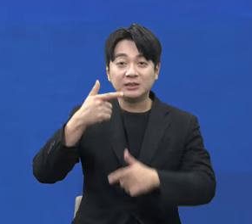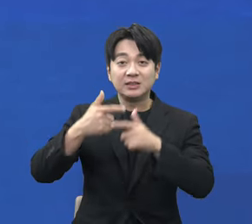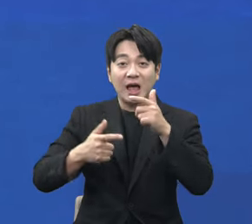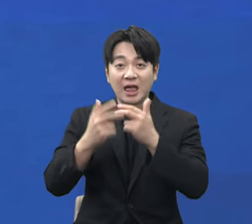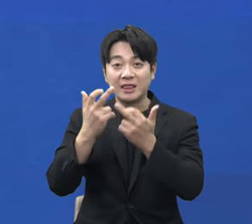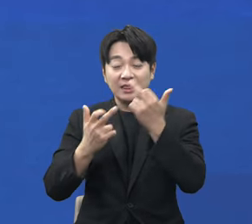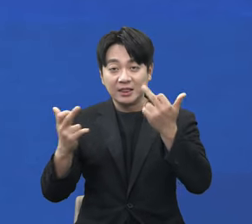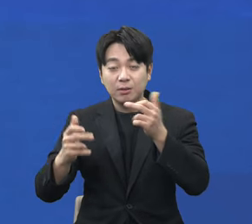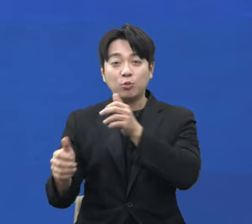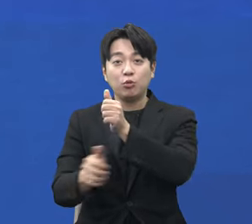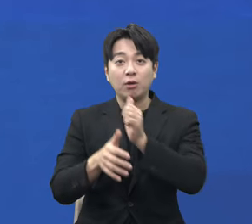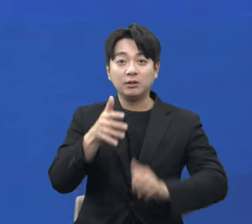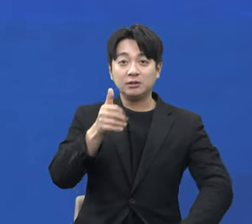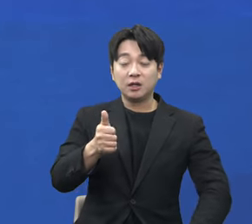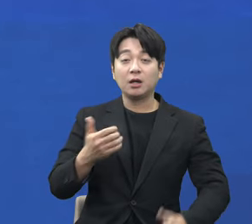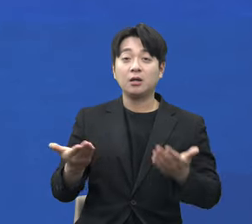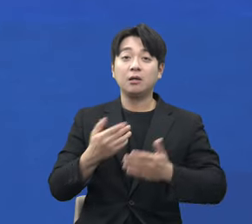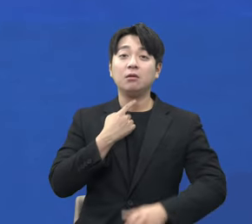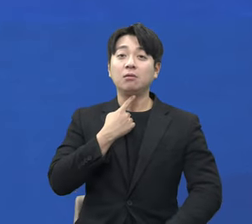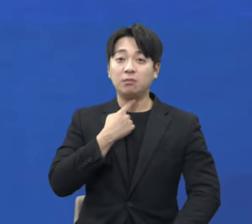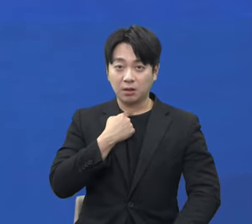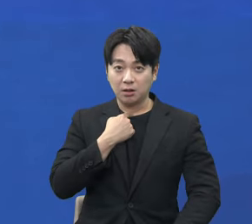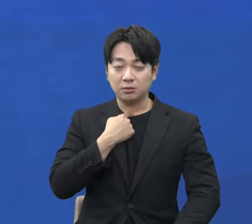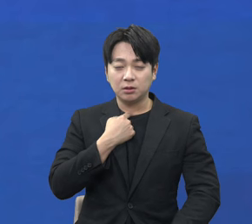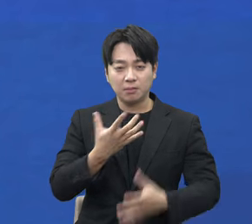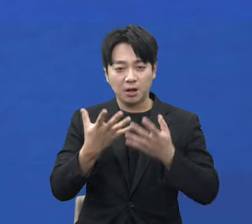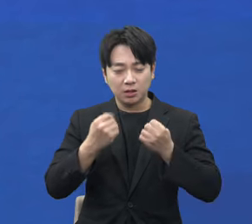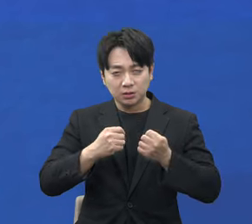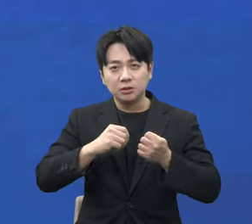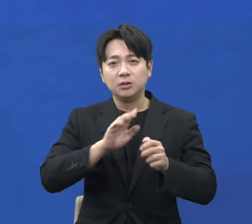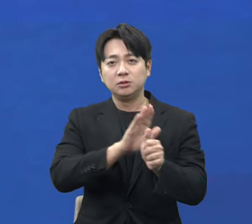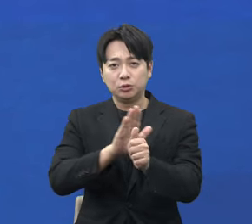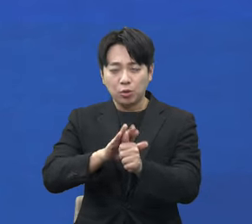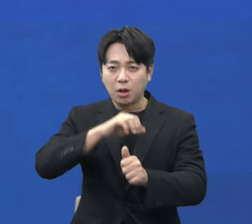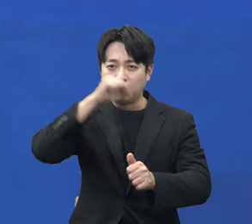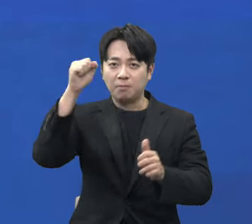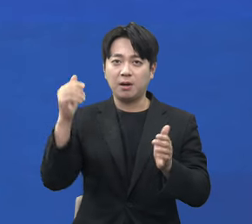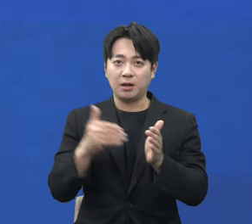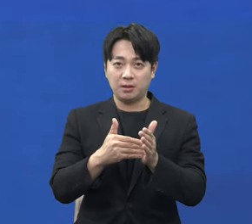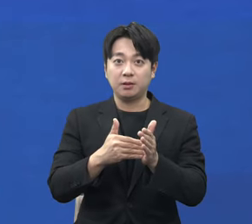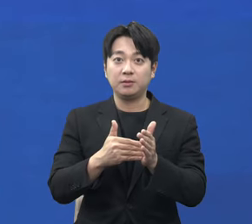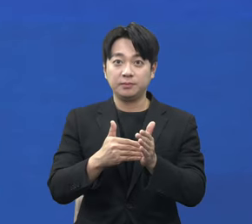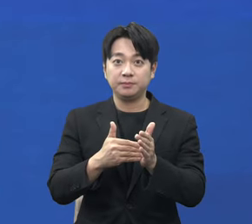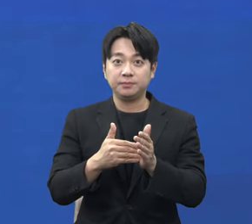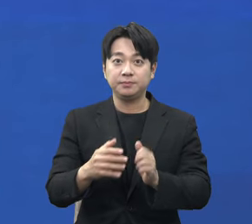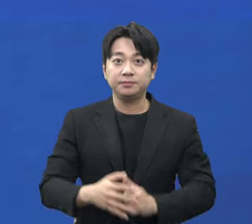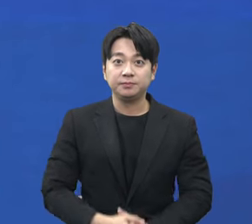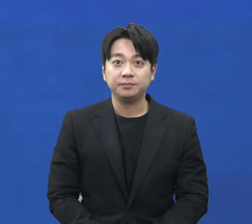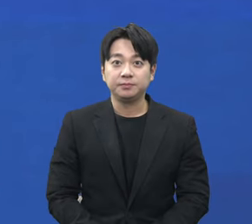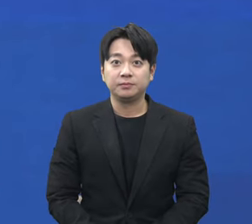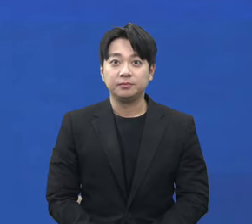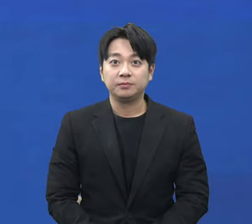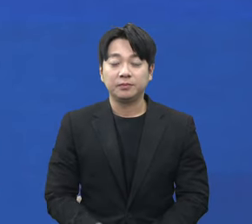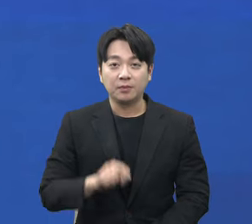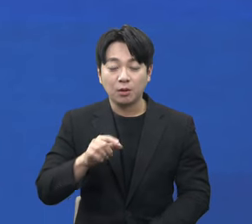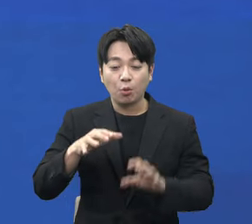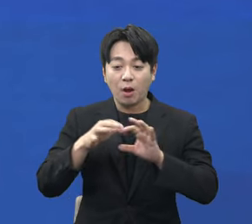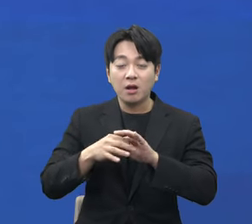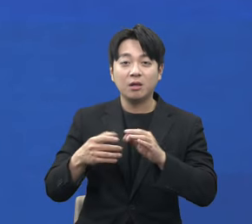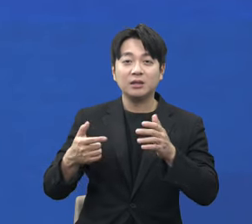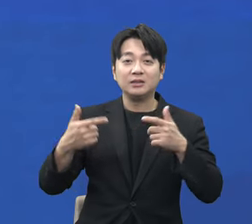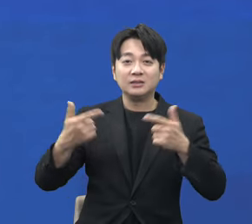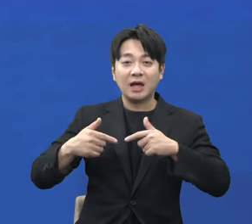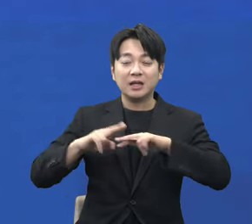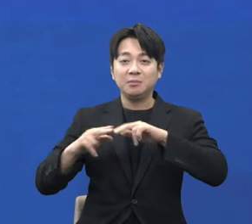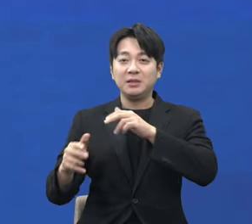임업직불제를 만들어낸 성과를 노력했습니다. 한국임업진흥원의 비상임이사를 3년 했으며